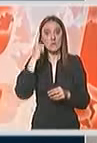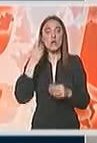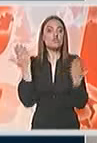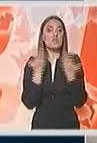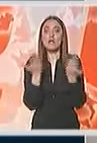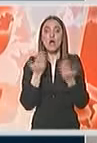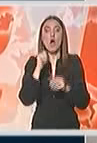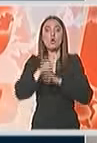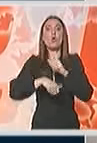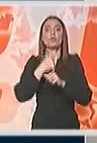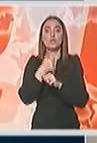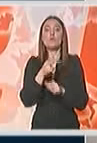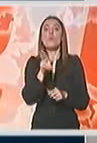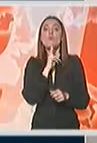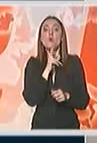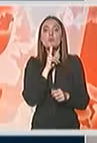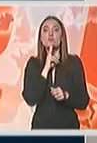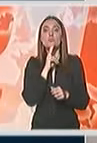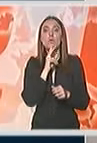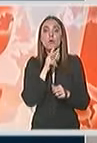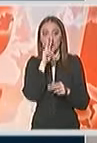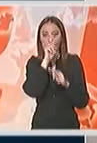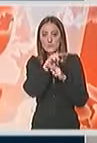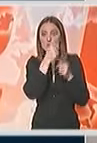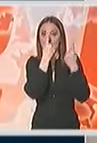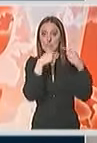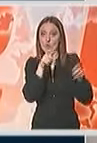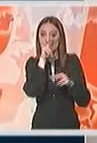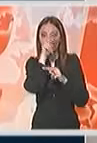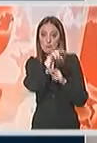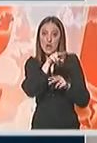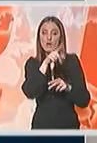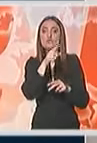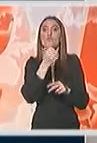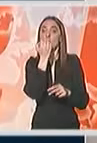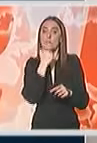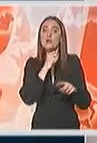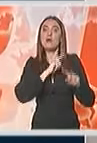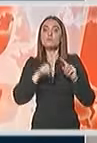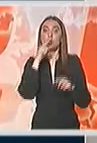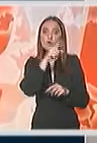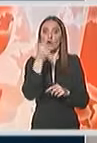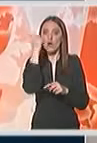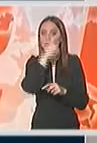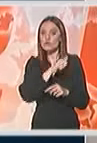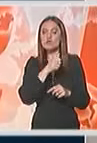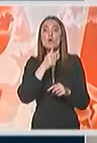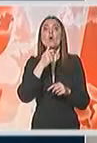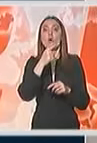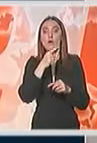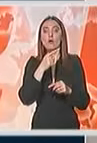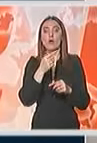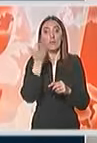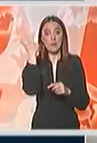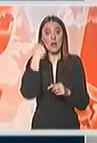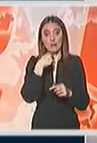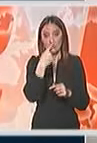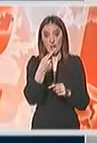kao godinom kojoj ćemo posvetiti posebnu pažnju, upravo stoga što je već i napred